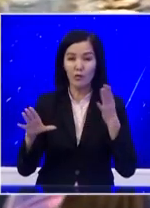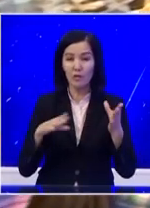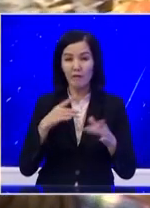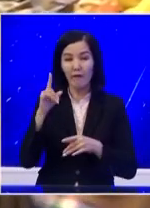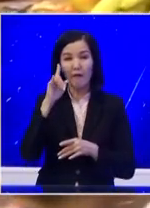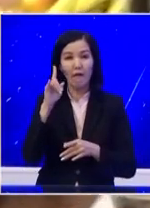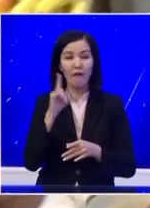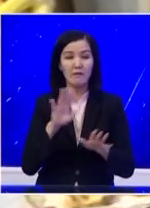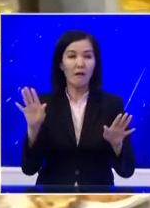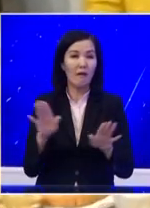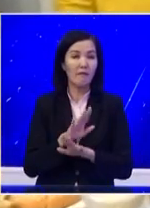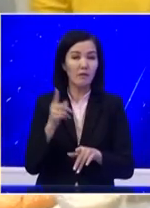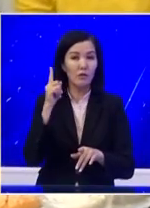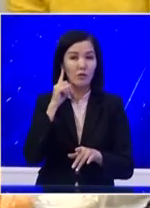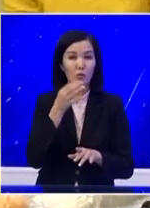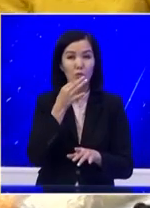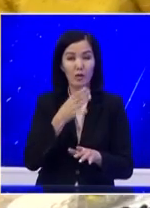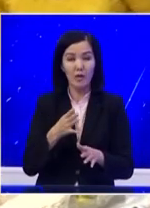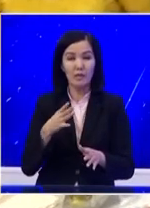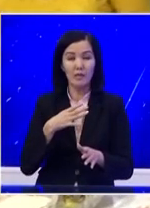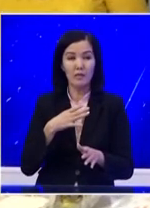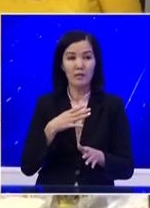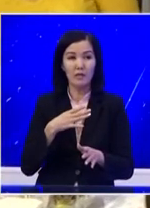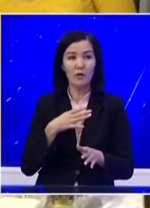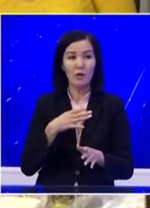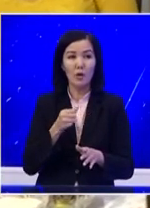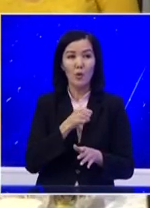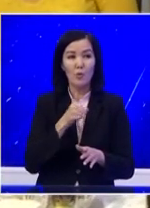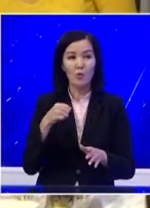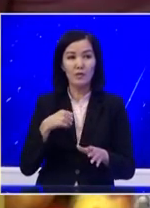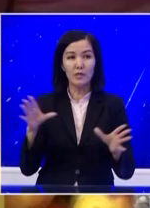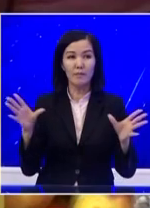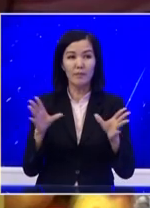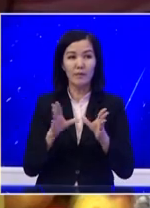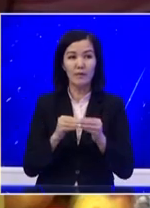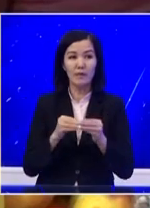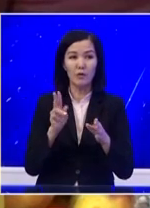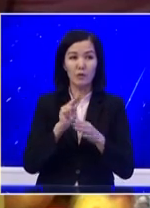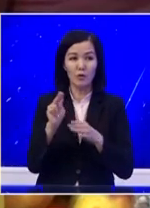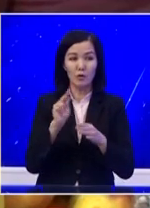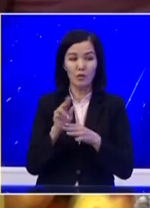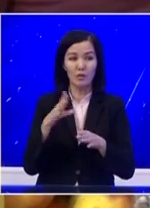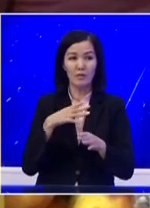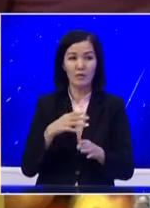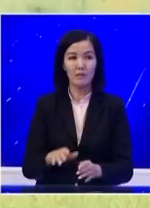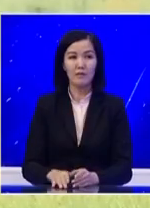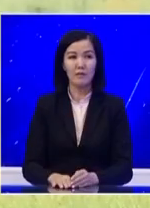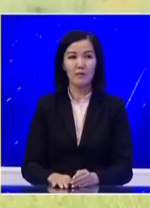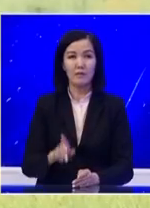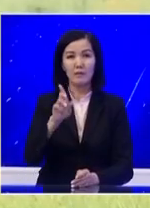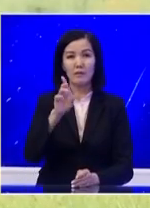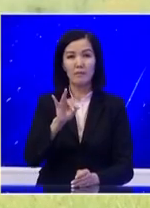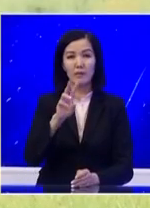қазақ әндерін тыңдауды ұнатты. Ұнатып қана қойған жоқ, сол саладағы азаматтарды өзіне шәкірт етті. Бейсен ағамның жүрген